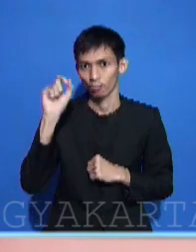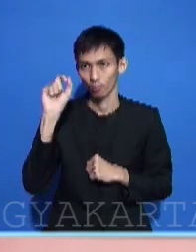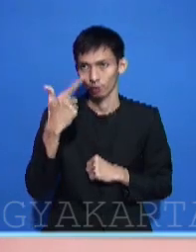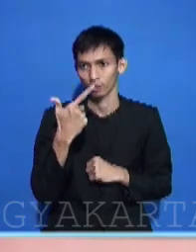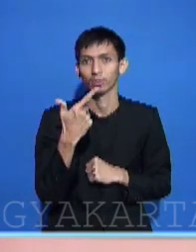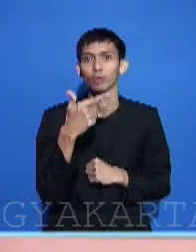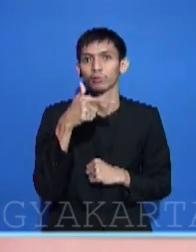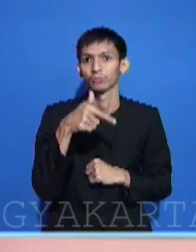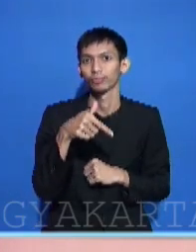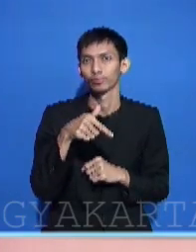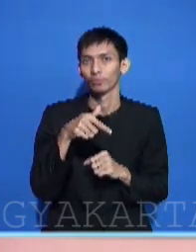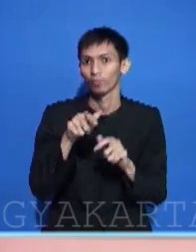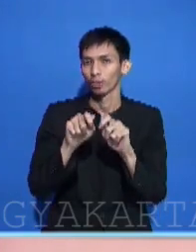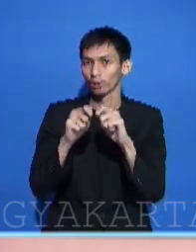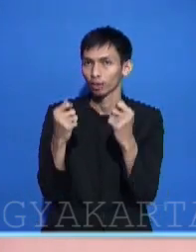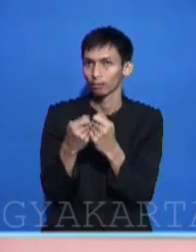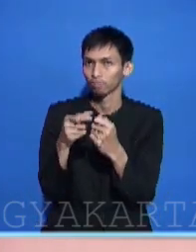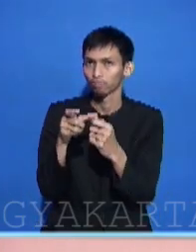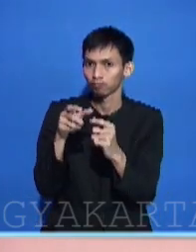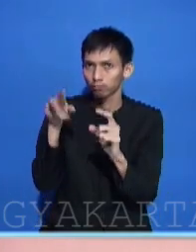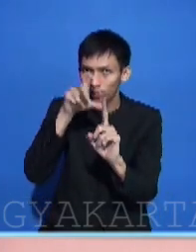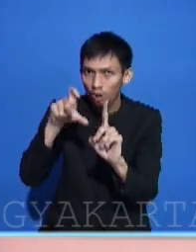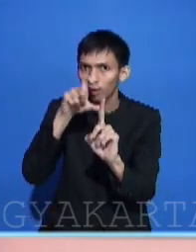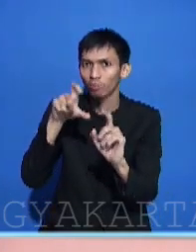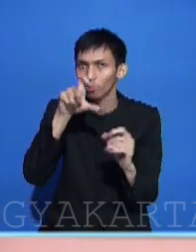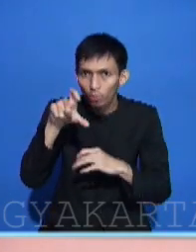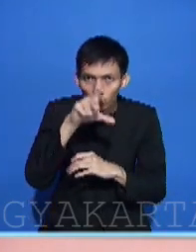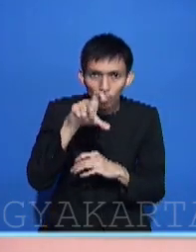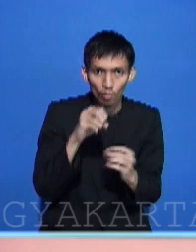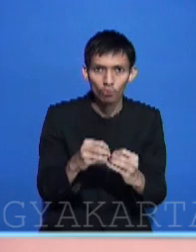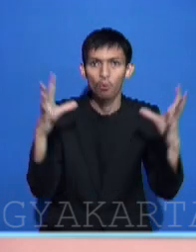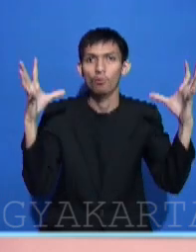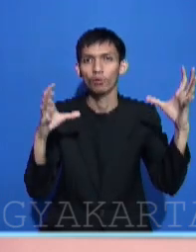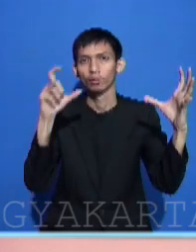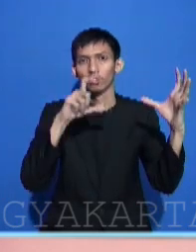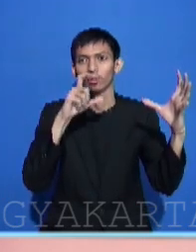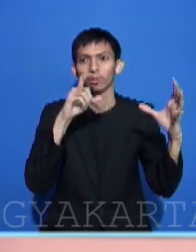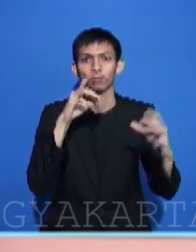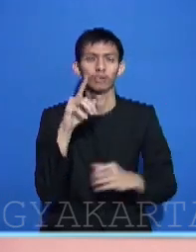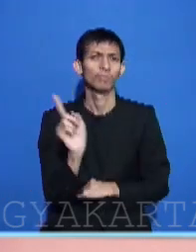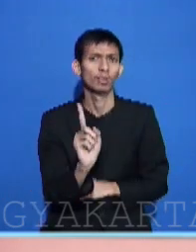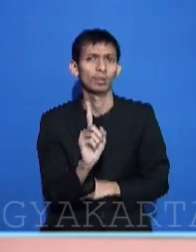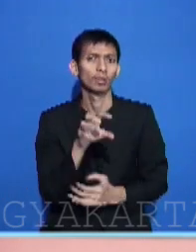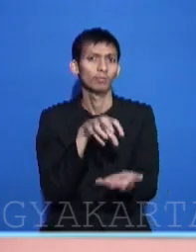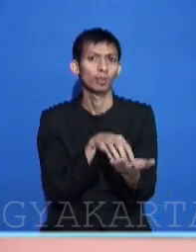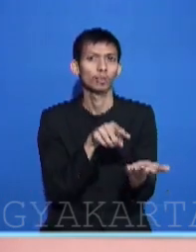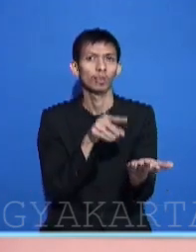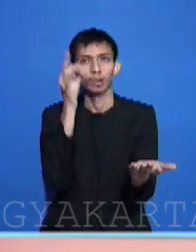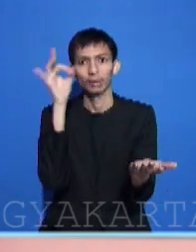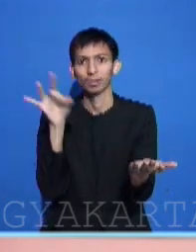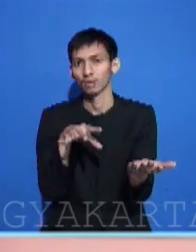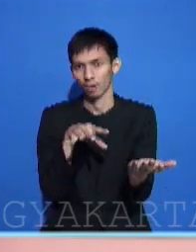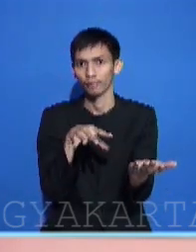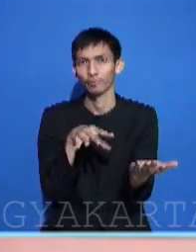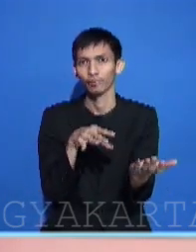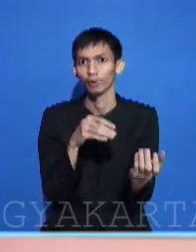Tim penjinak bom, Jibom Gegana Brimob Polda Jawa Tengah untuk menyelidiki ledakan petasan di Desa Giriwarno,